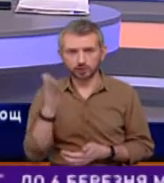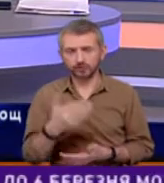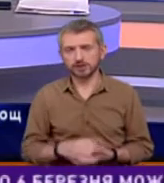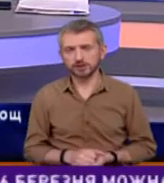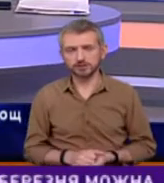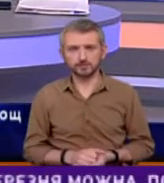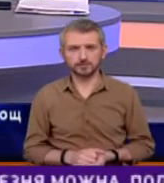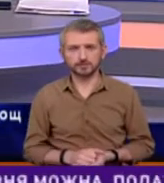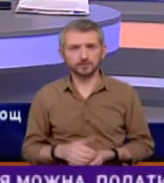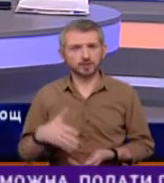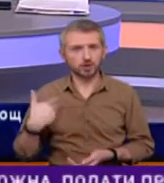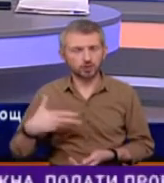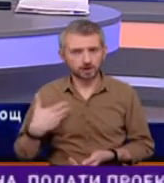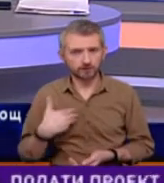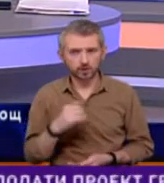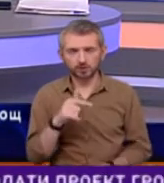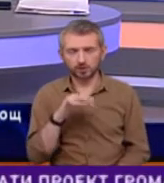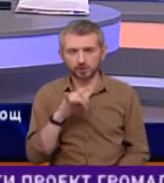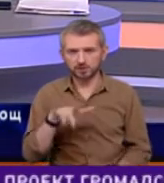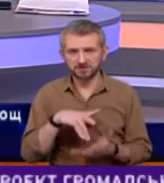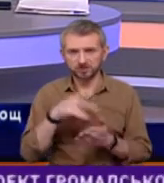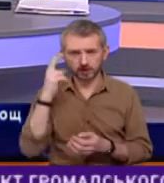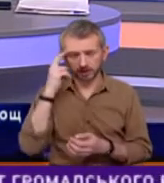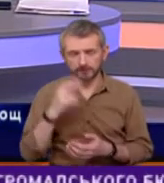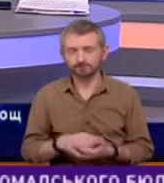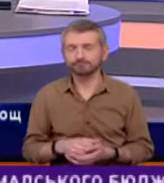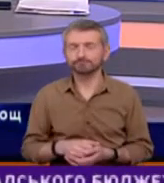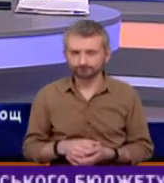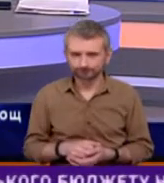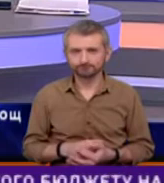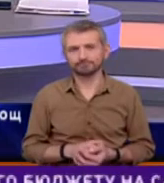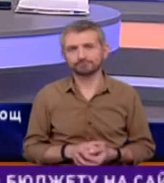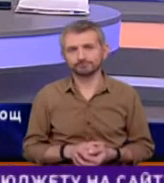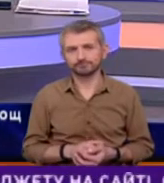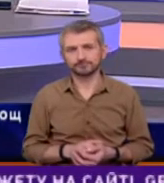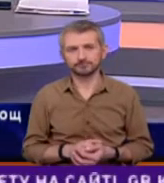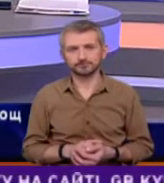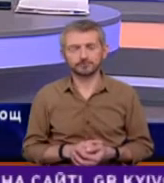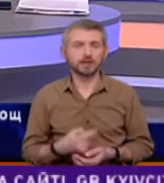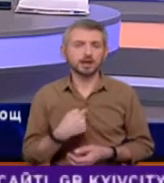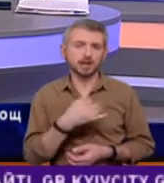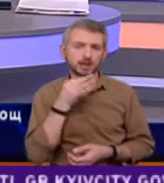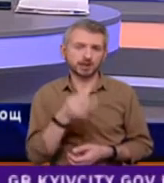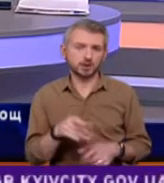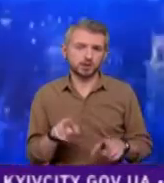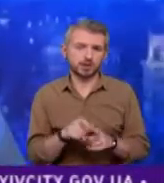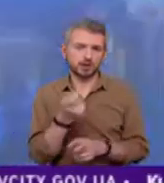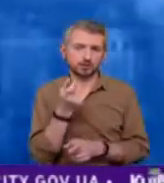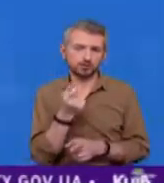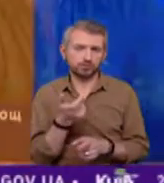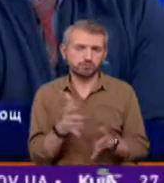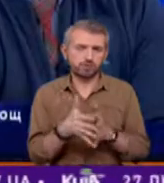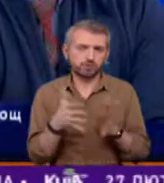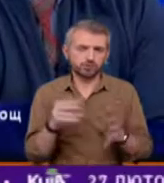уважно вас. Добрий вечір, добрий... Ігор Степанович, Київ. Дуже приємно, пане Ігоре, слухаємо. Я скажу так, чуть-чуть побільше,